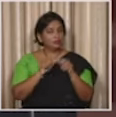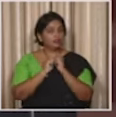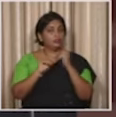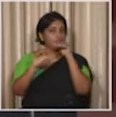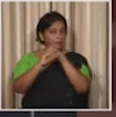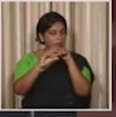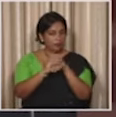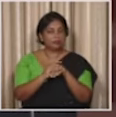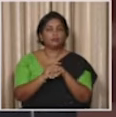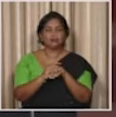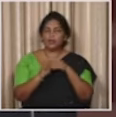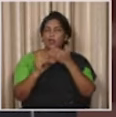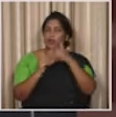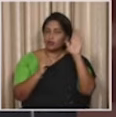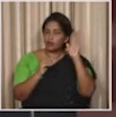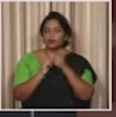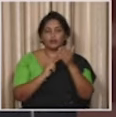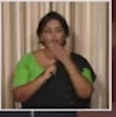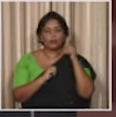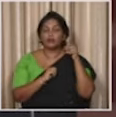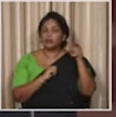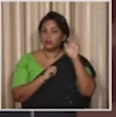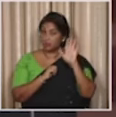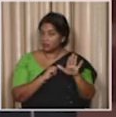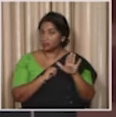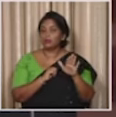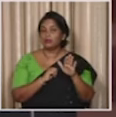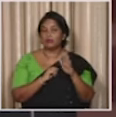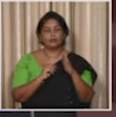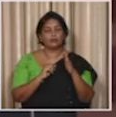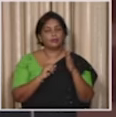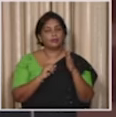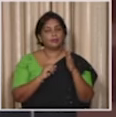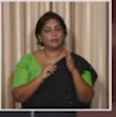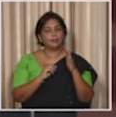පත්කිරීම ඉවත් කිරීම කළ හැකි අතර ඔවුන්ගේ පරිශ්‍රමික